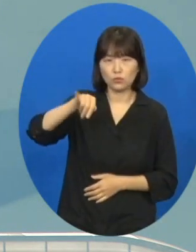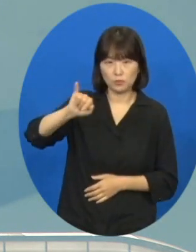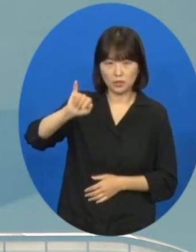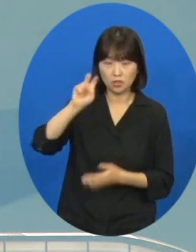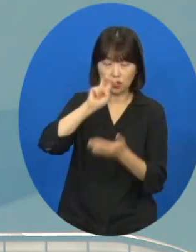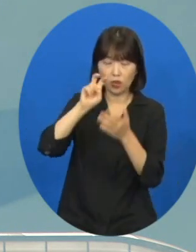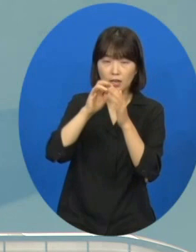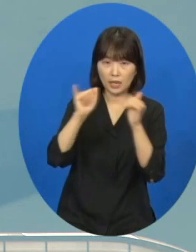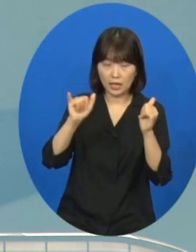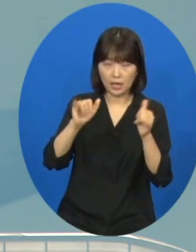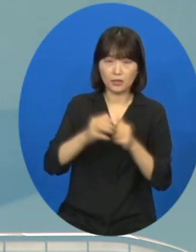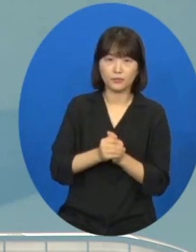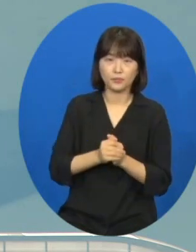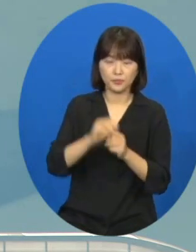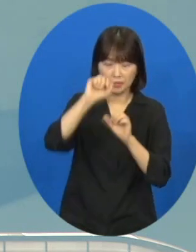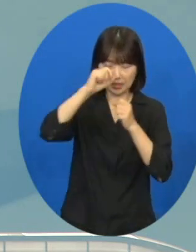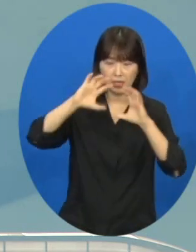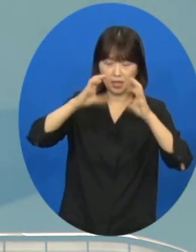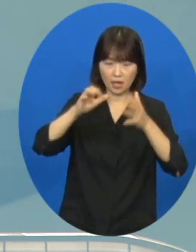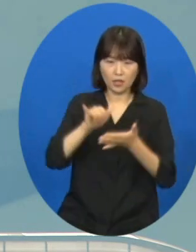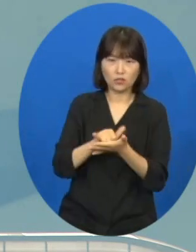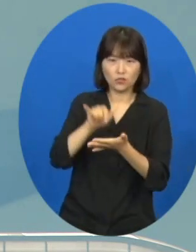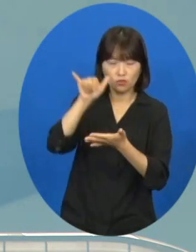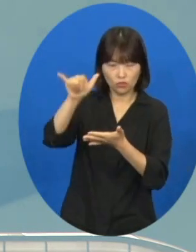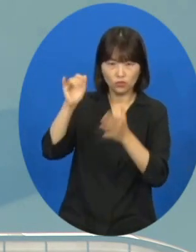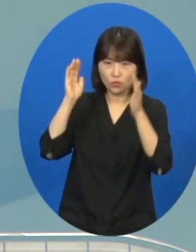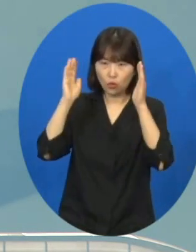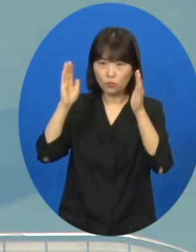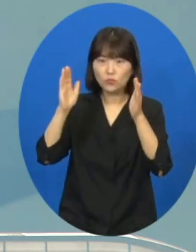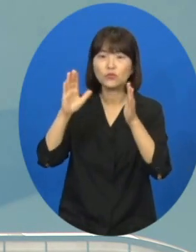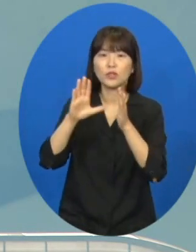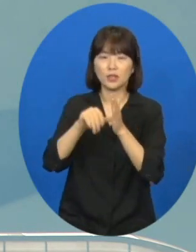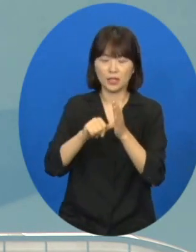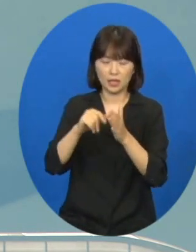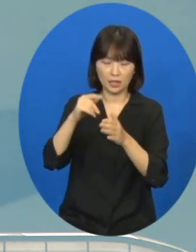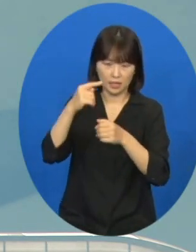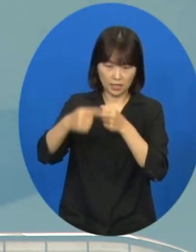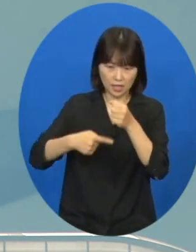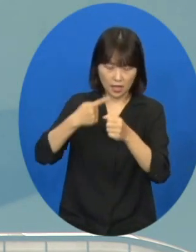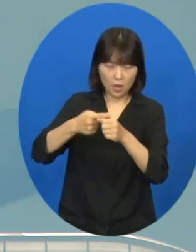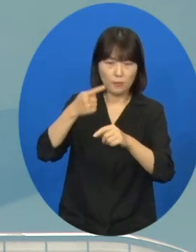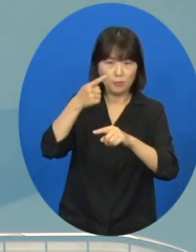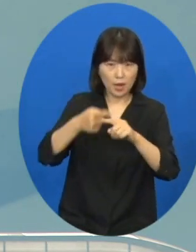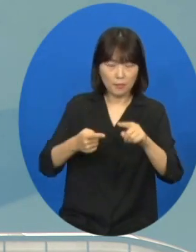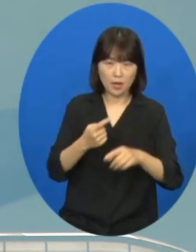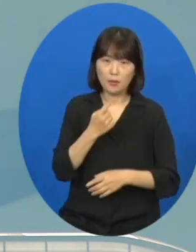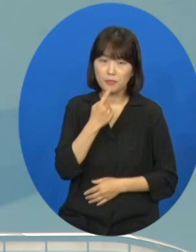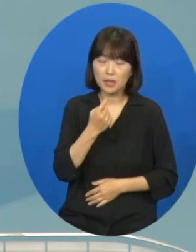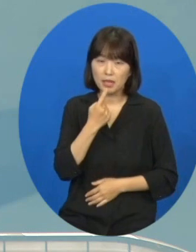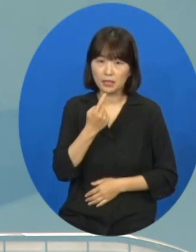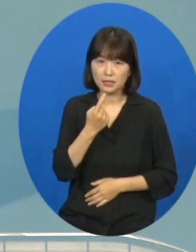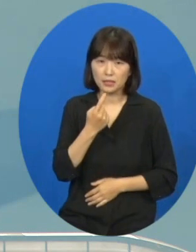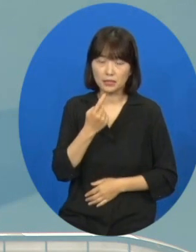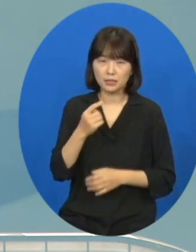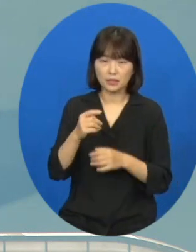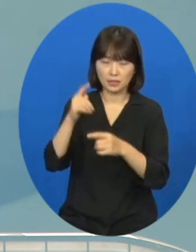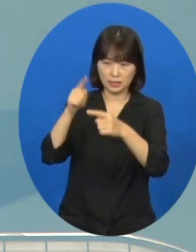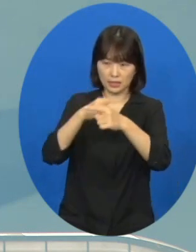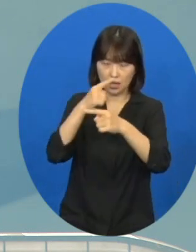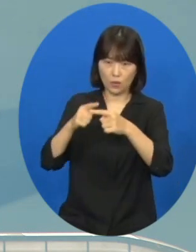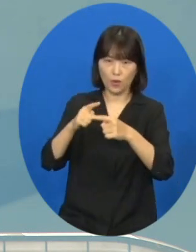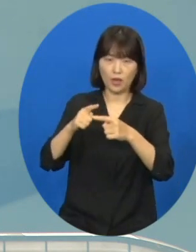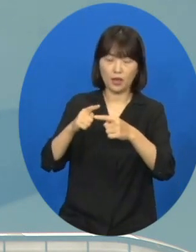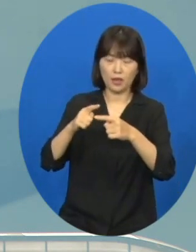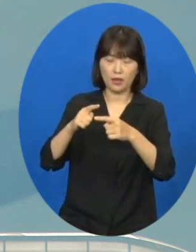가서, 이태리에 유학을 갔을 때 그 1년 반 만에 핀란드 콩쿠르에 그가